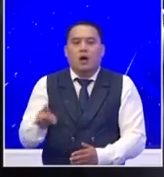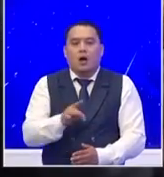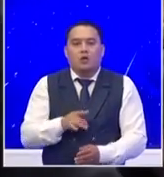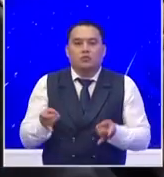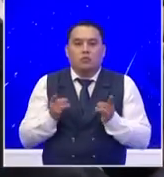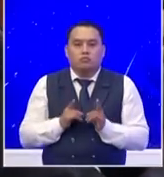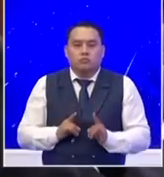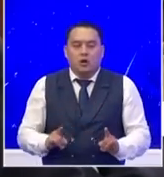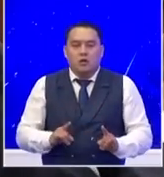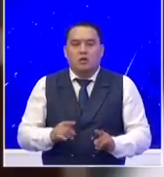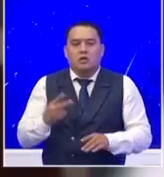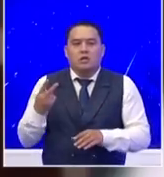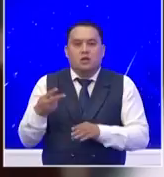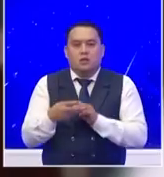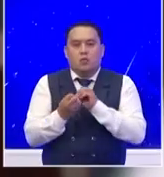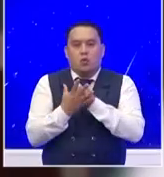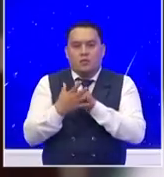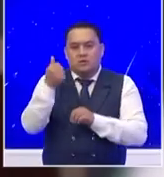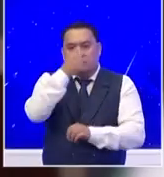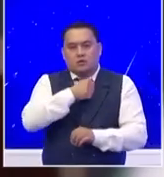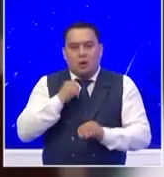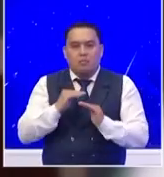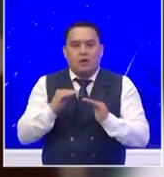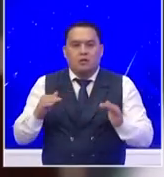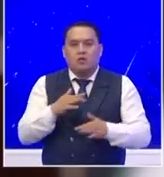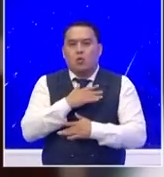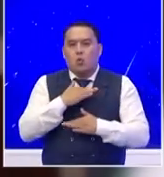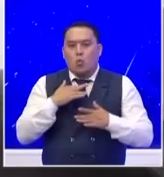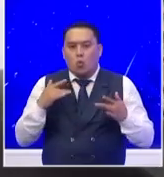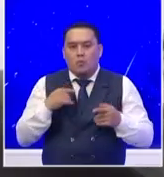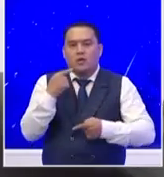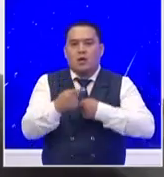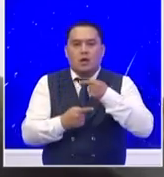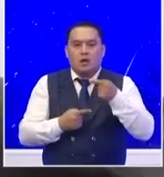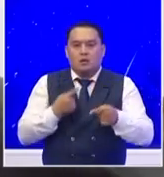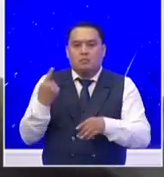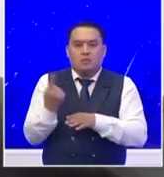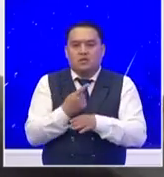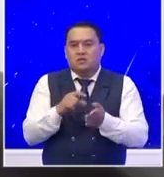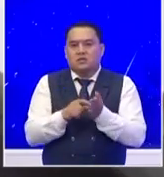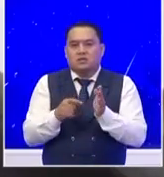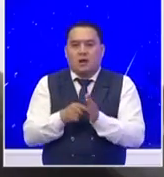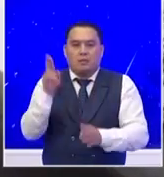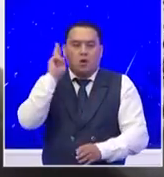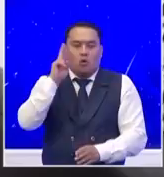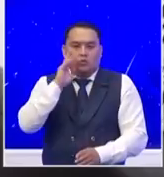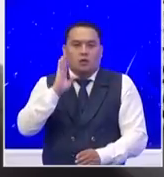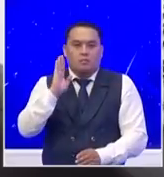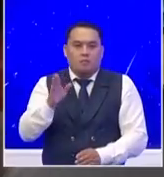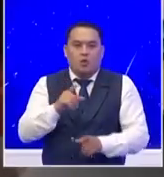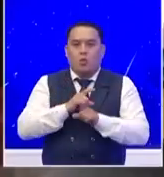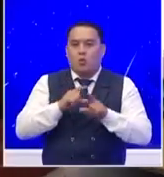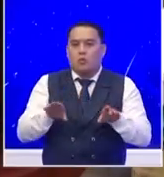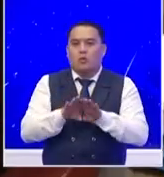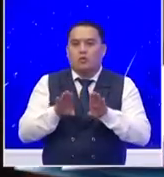туу жоғары. Әсіресе 2015 жылы туған балалар көп. Келер жылы тегіз бірінші сыныпқа барады. Ал шоншыдағы мектептер